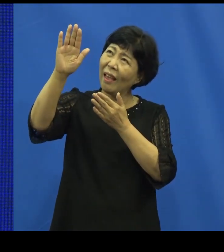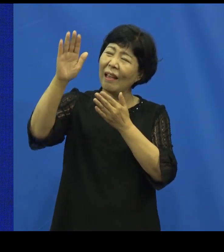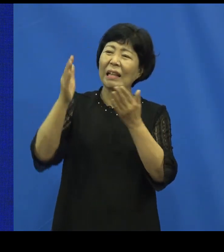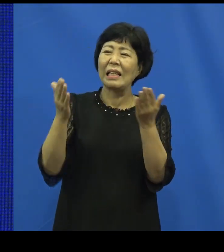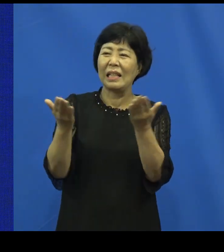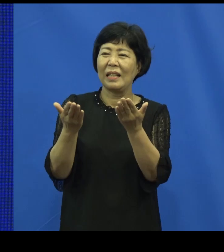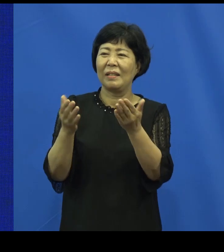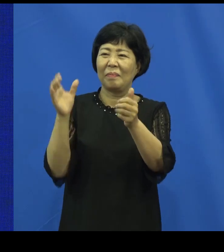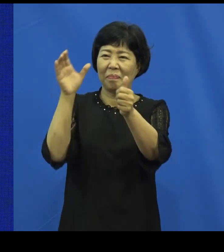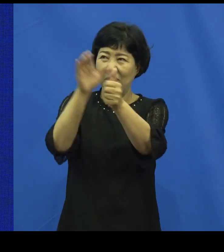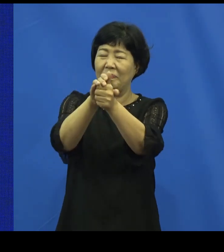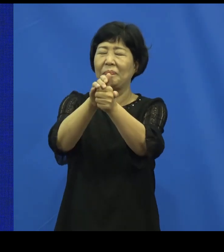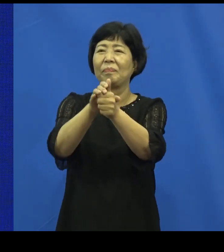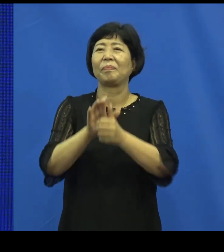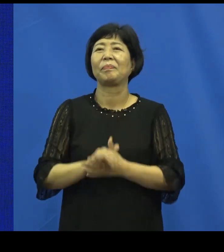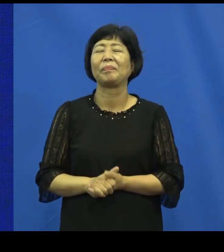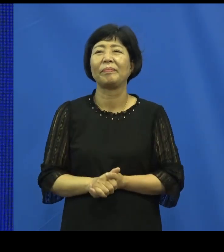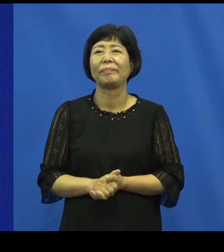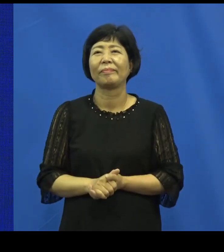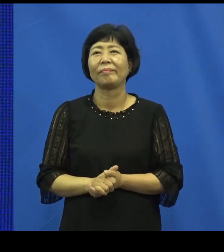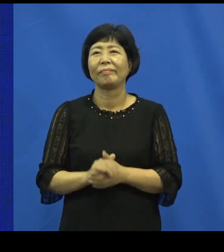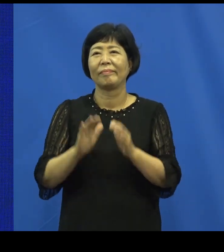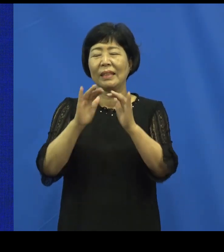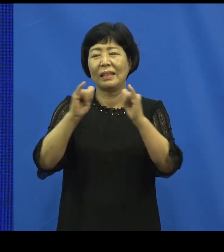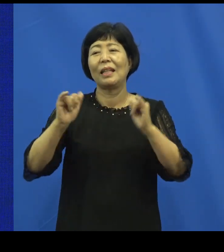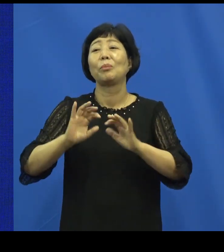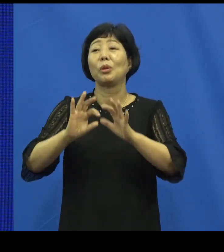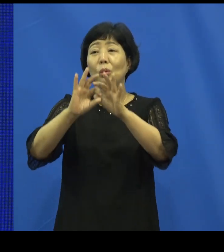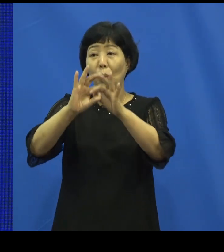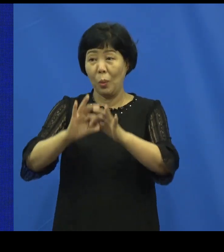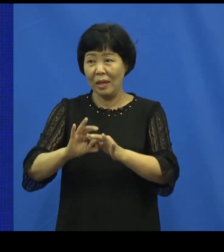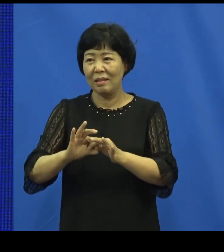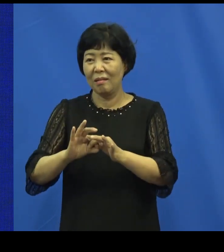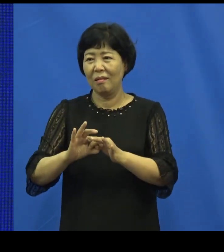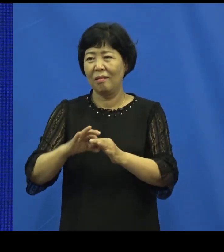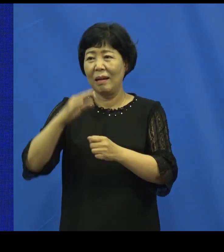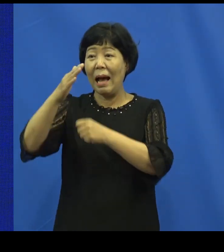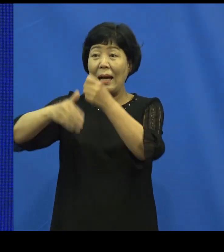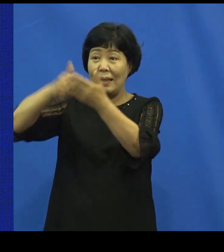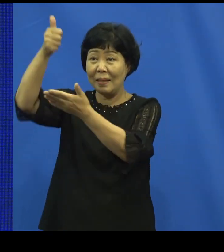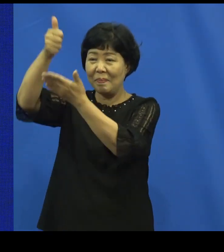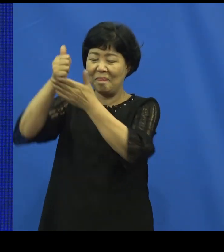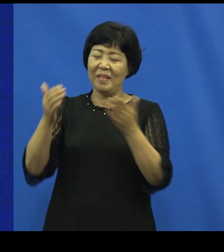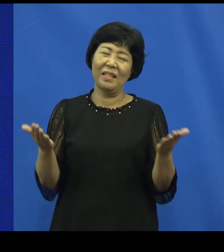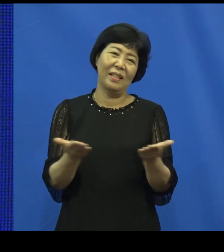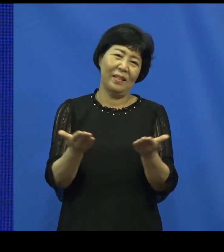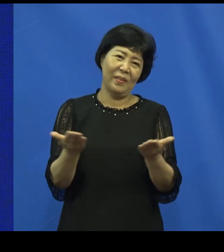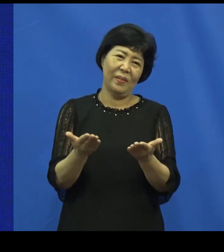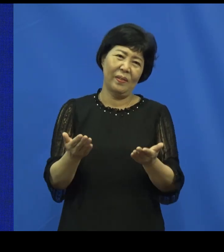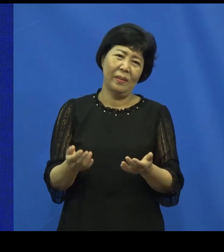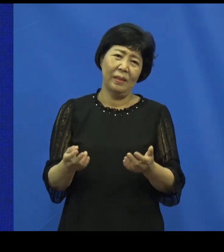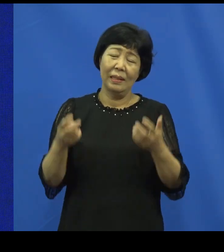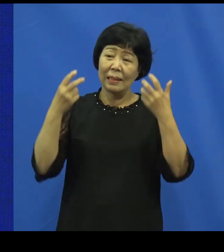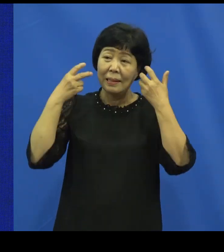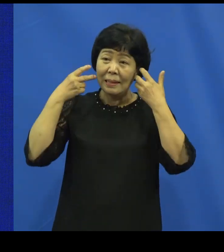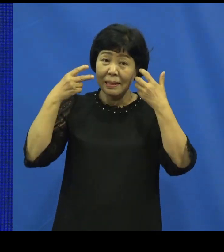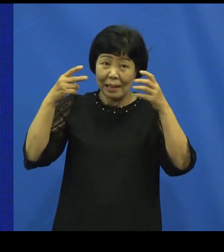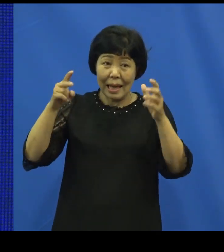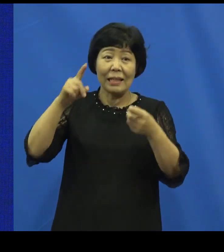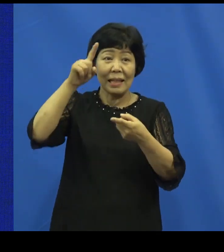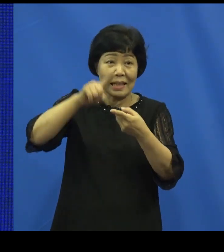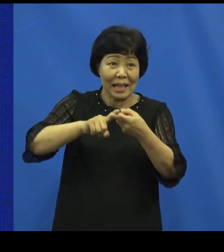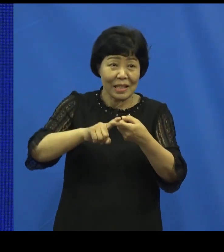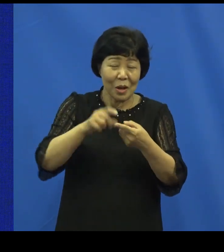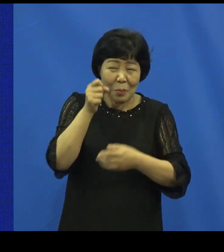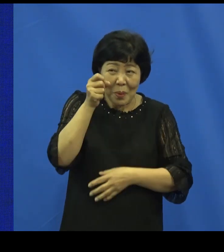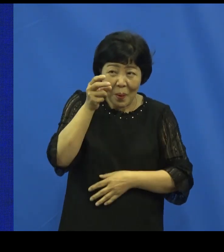역사의 미래를 열어가시는 사람을 통해서 하신다. 자, 이 다니엘의 몇 가지를 좀 살펴보려고 하는데요.